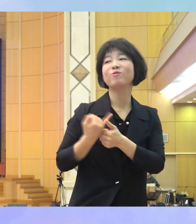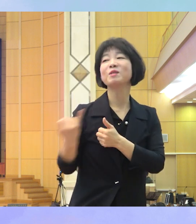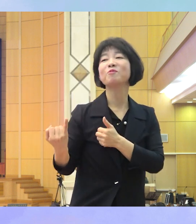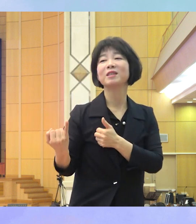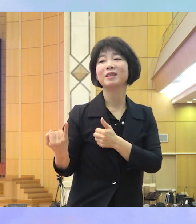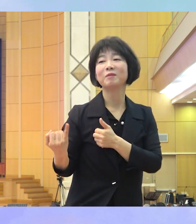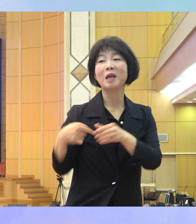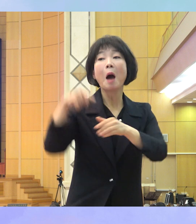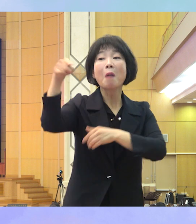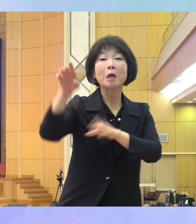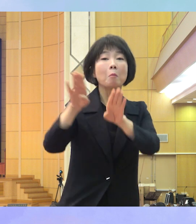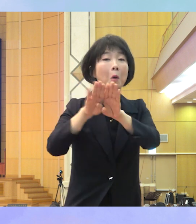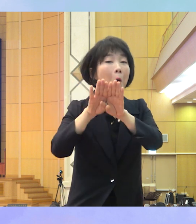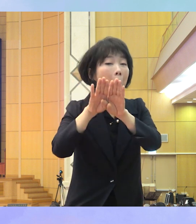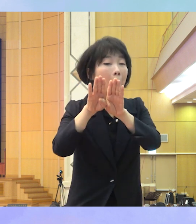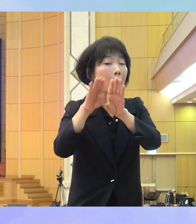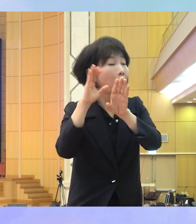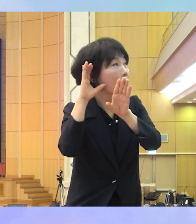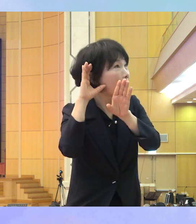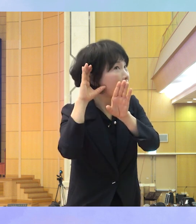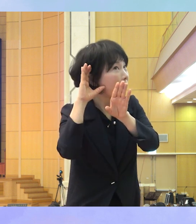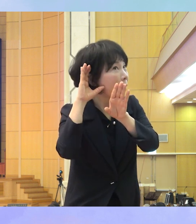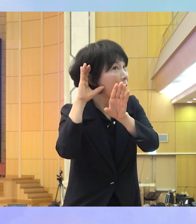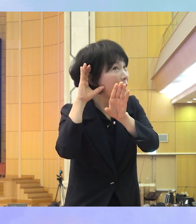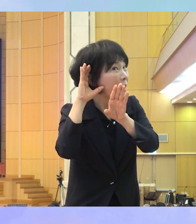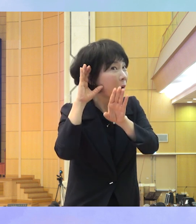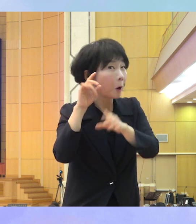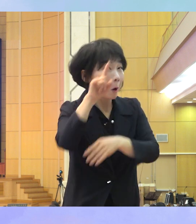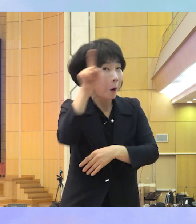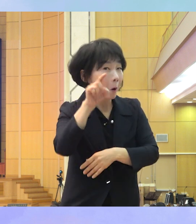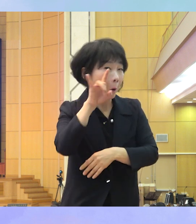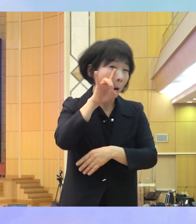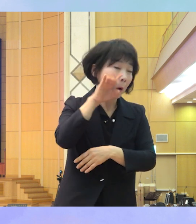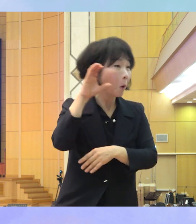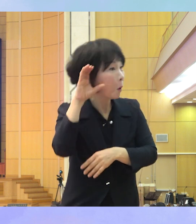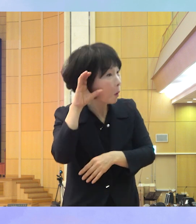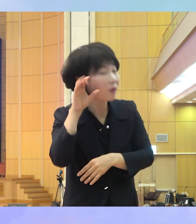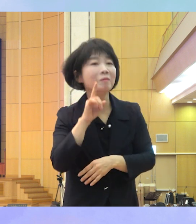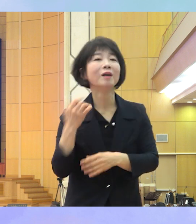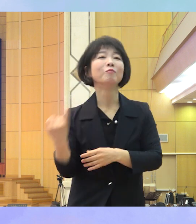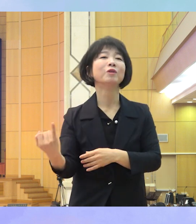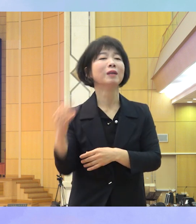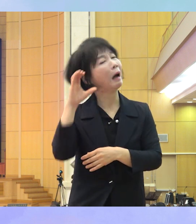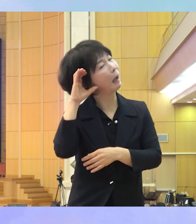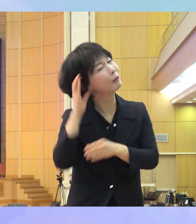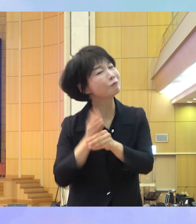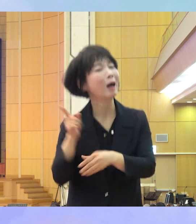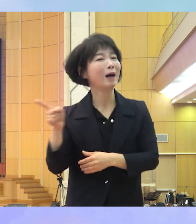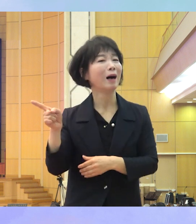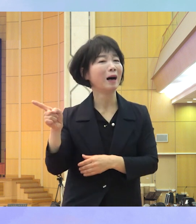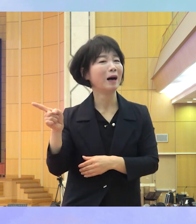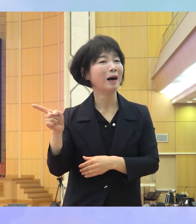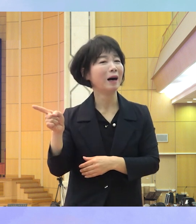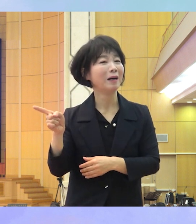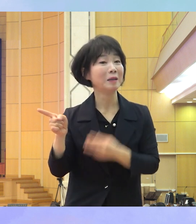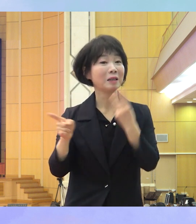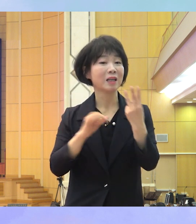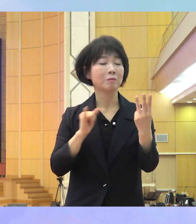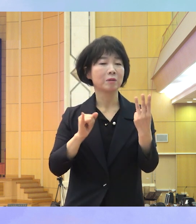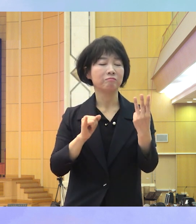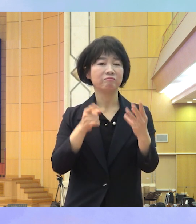와서 살짝 무슨 대화를 하시나 어떤 손님인가 하고 들어보니까 내 아내 사라에게